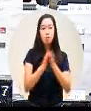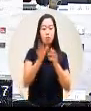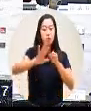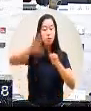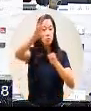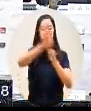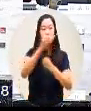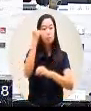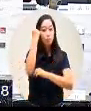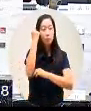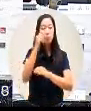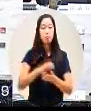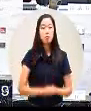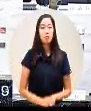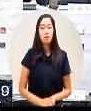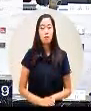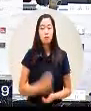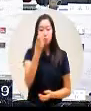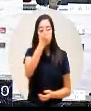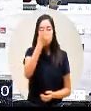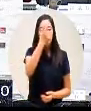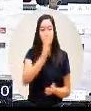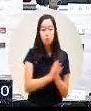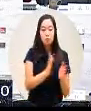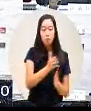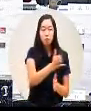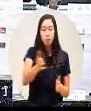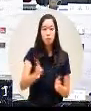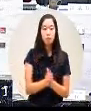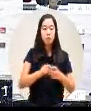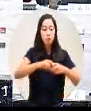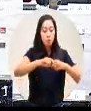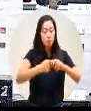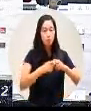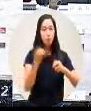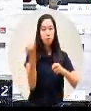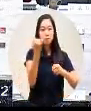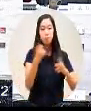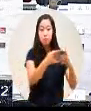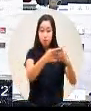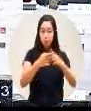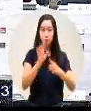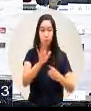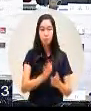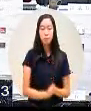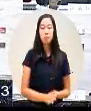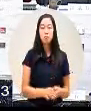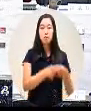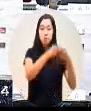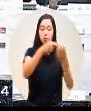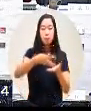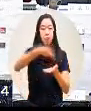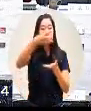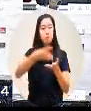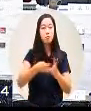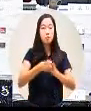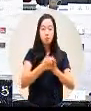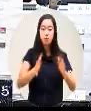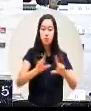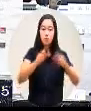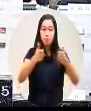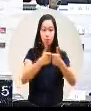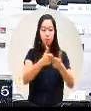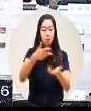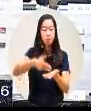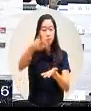吼，管理员李素贞呐吼，第一届第三次定期大会第七次